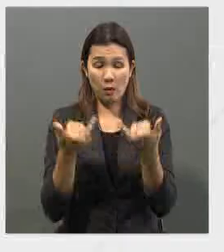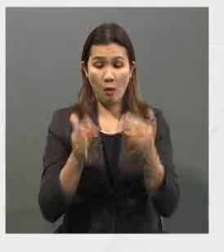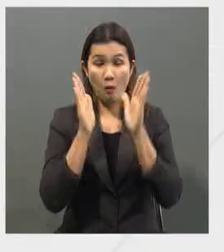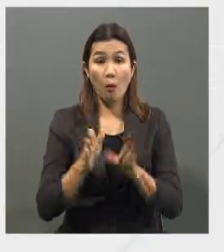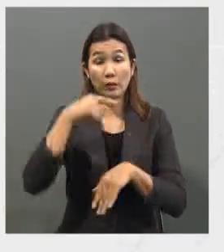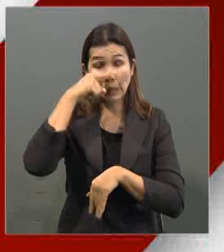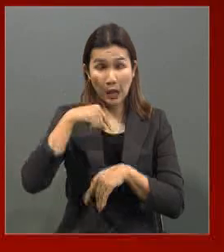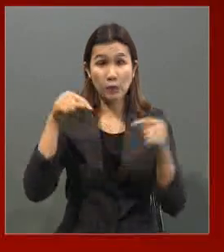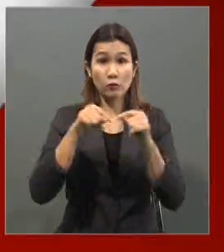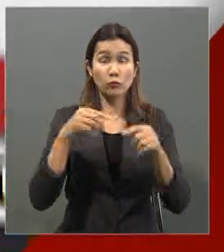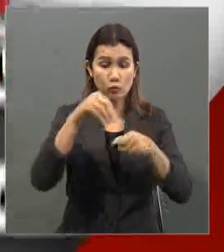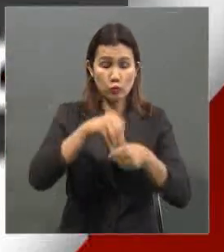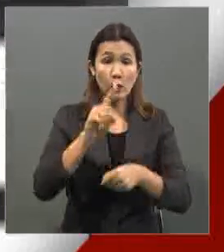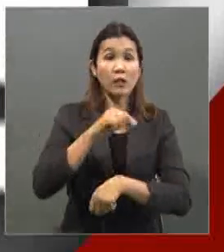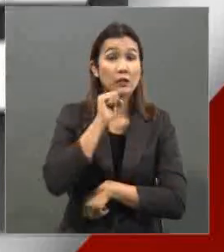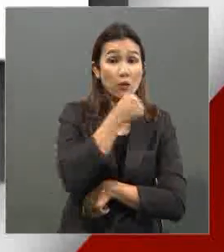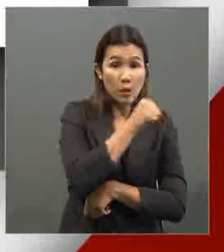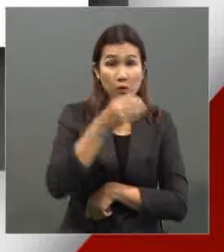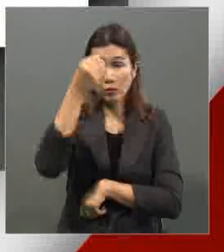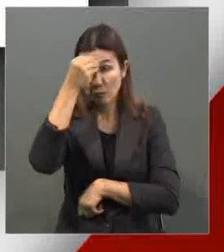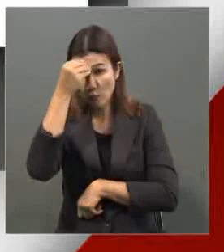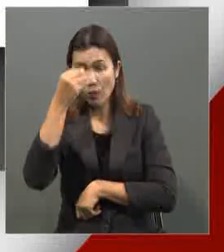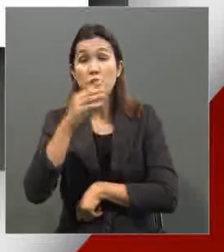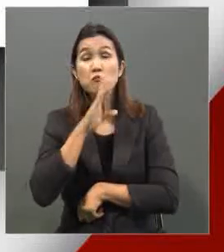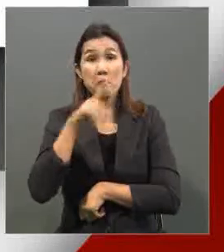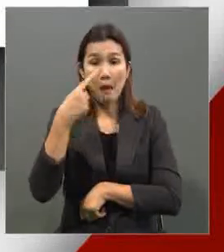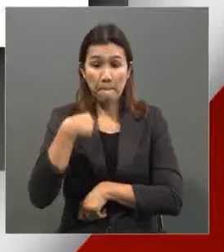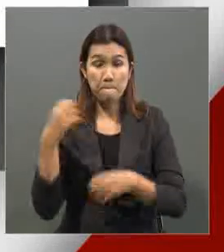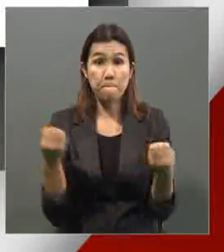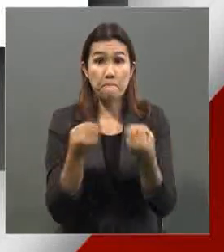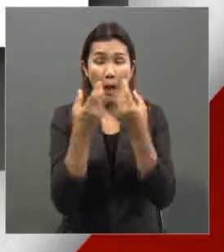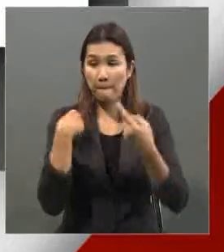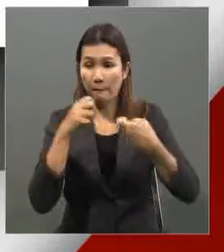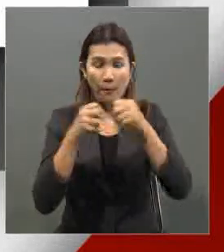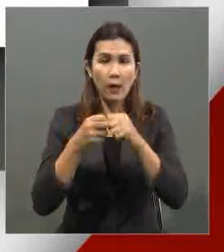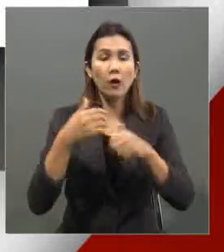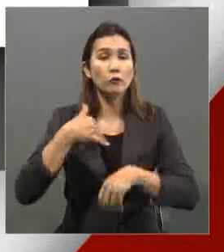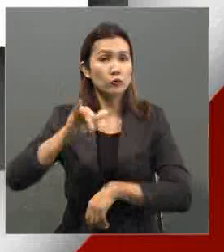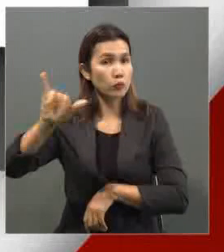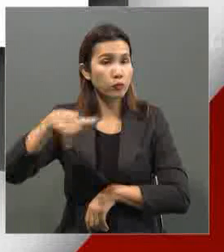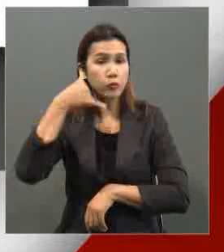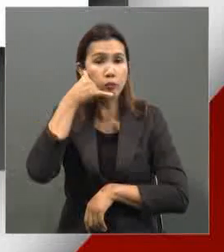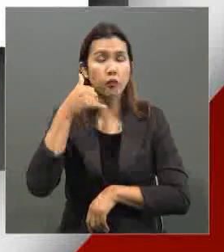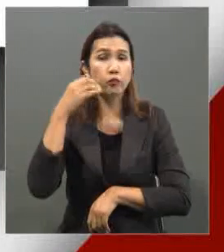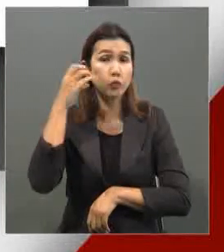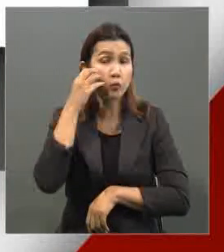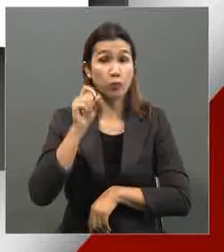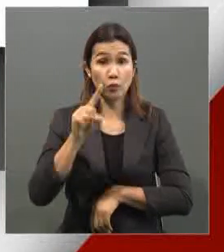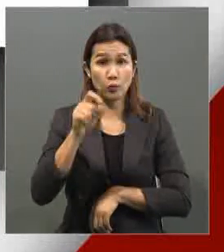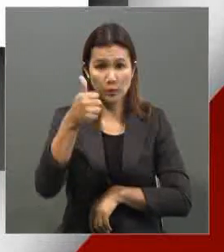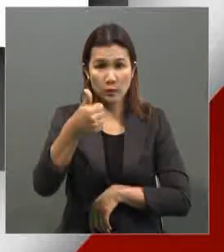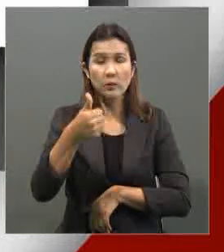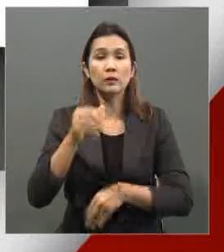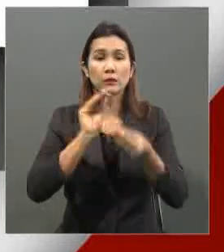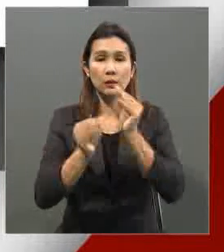พื้นที่ทั้งไต้แลก็ญี่ปุ่นครับที่ได้รับผลกระทบจากเหตุการณ์ดังกล่าวสามารถติดต่อได้โทรศัพท์หมายเลขฉุกเฉินนะครับไม่ว่าจะเป็น